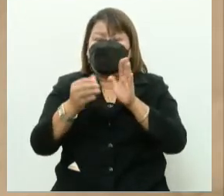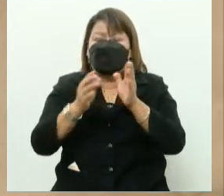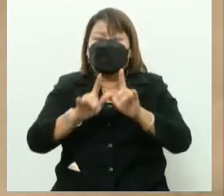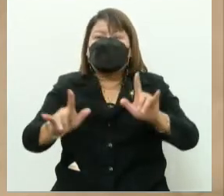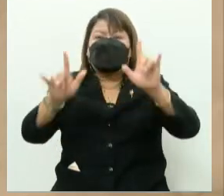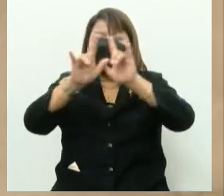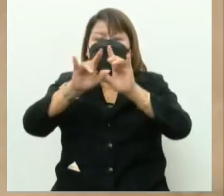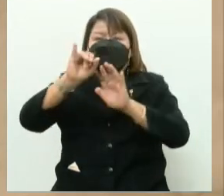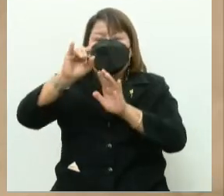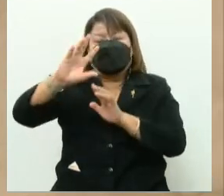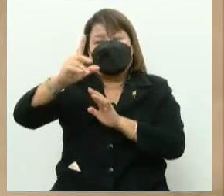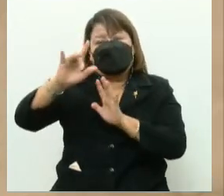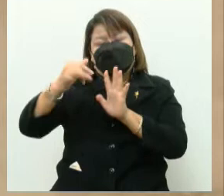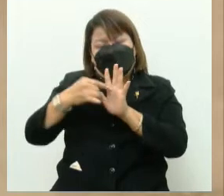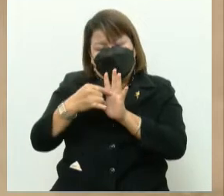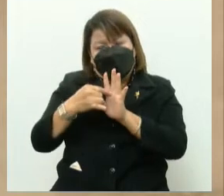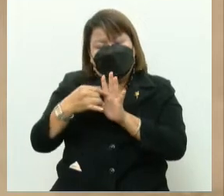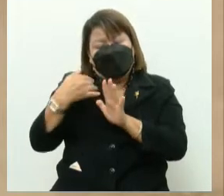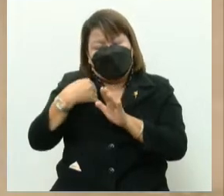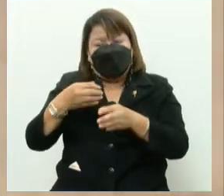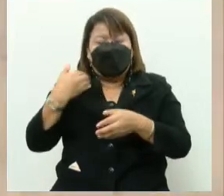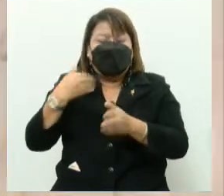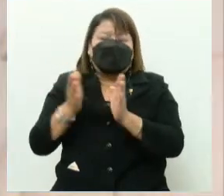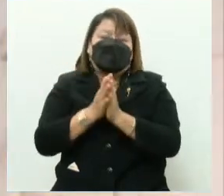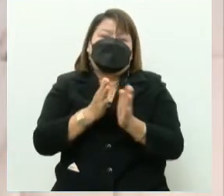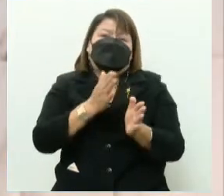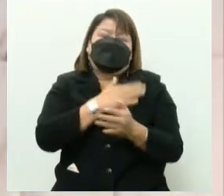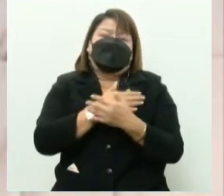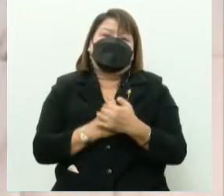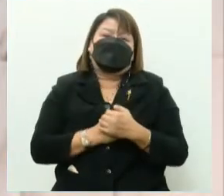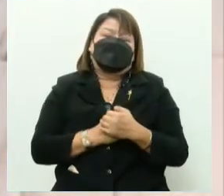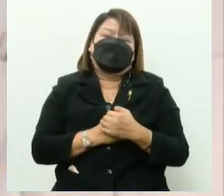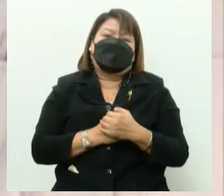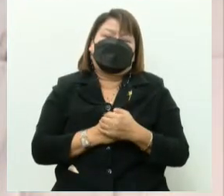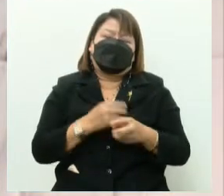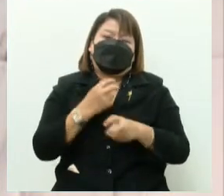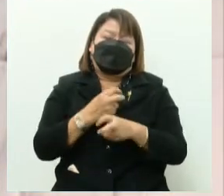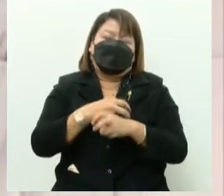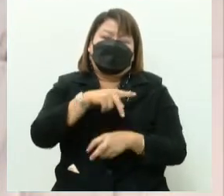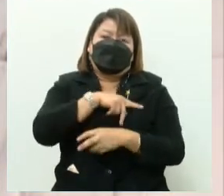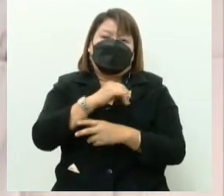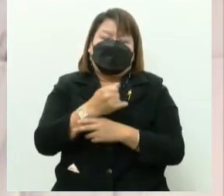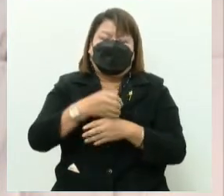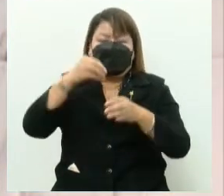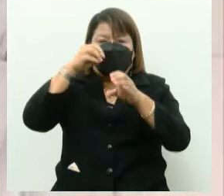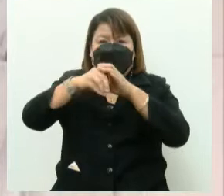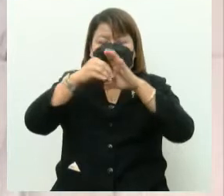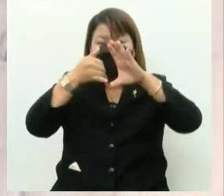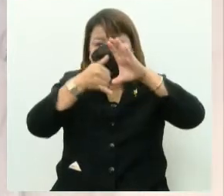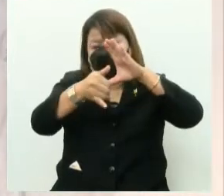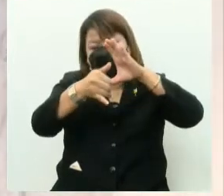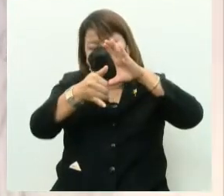ทับบริเวณอุโมงค์ที่ประดิษฐานพระศรีบรมธาตุผนังภายในองค์พระบรมธาตุเจดีย์ทั้ง4ทิ